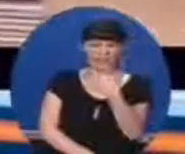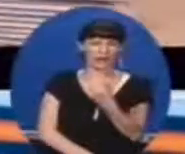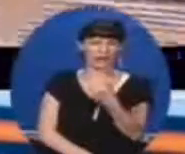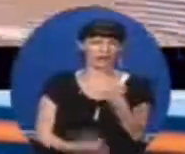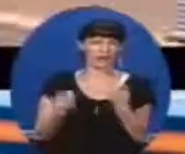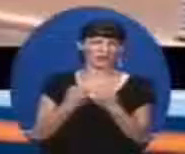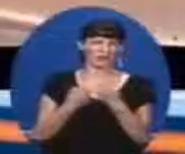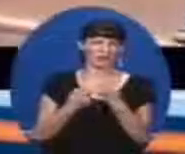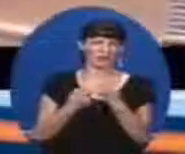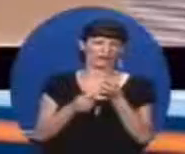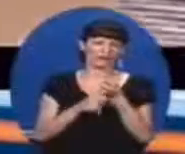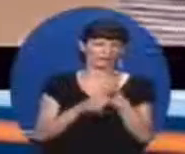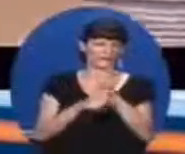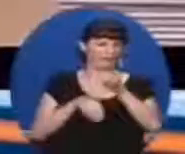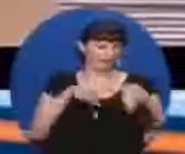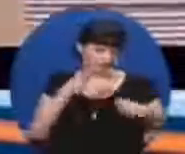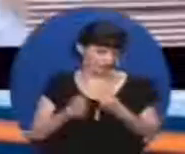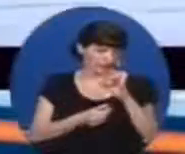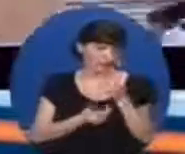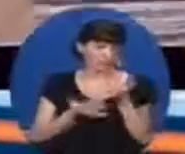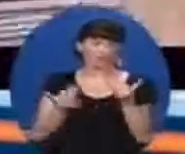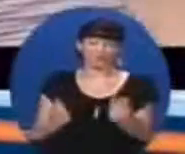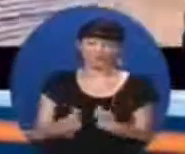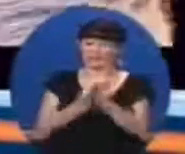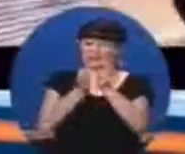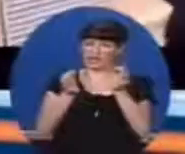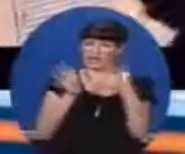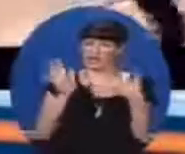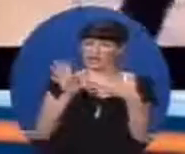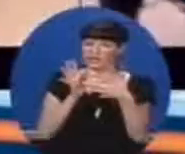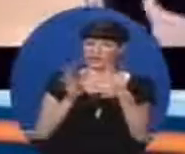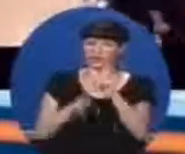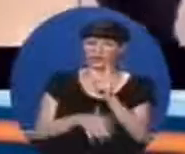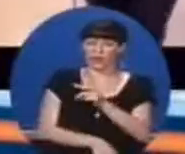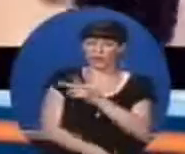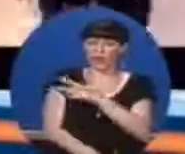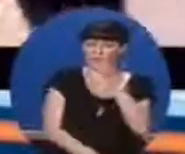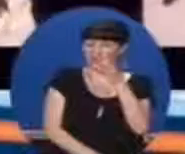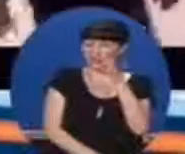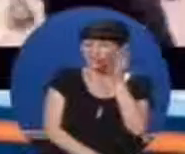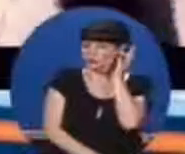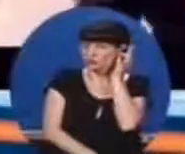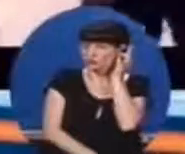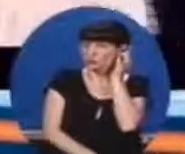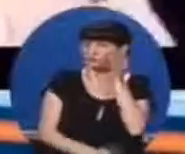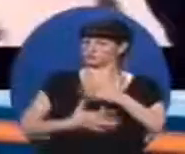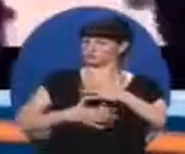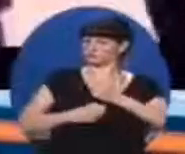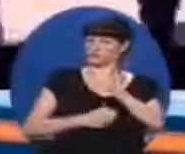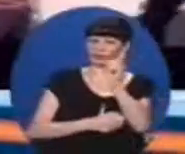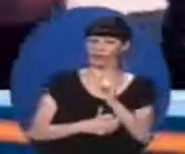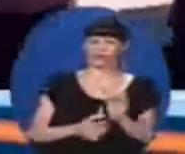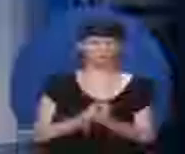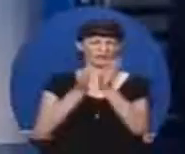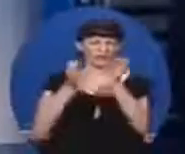אם מתחילה נגדו חקירה או בדיקה, יכול להיות שהיא תאזור אומץ. ואז פתאום זה הופך לתיבה לא נעימה. כן, לא, יש לנו